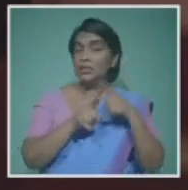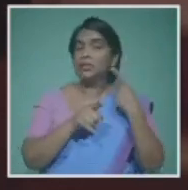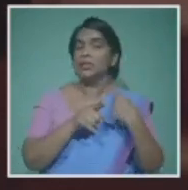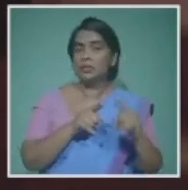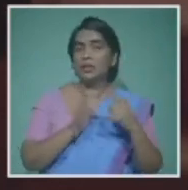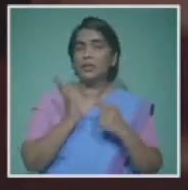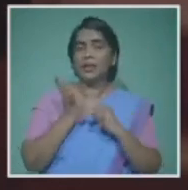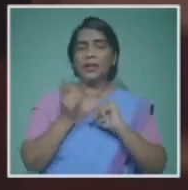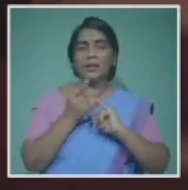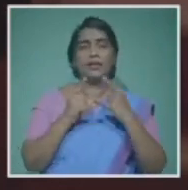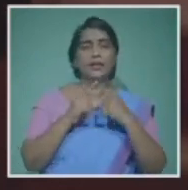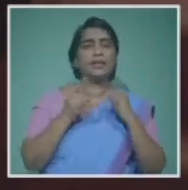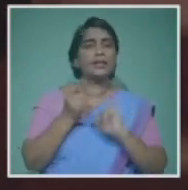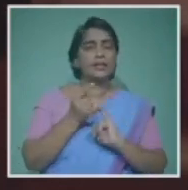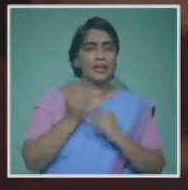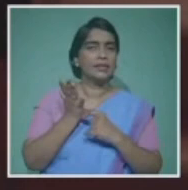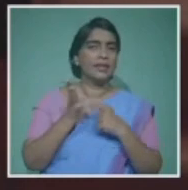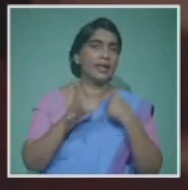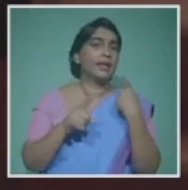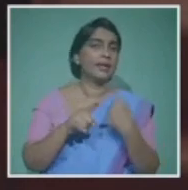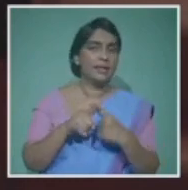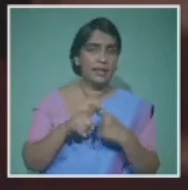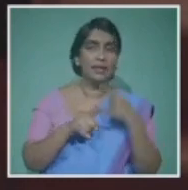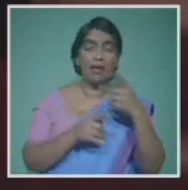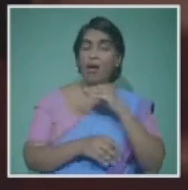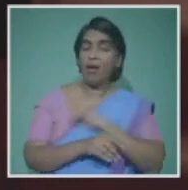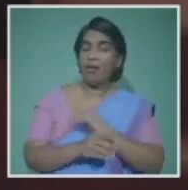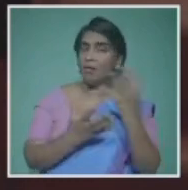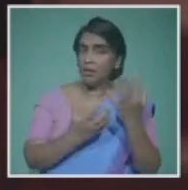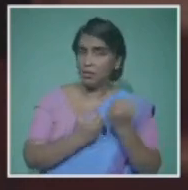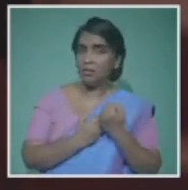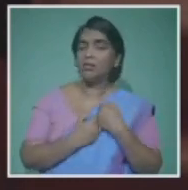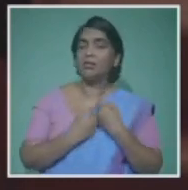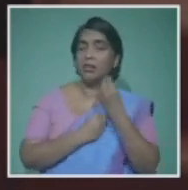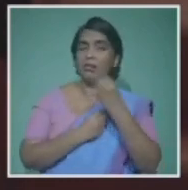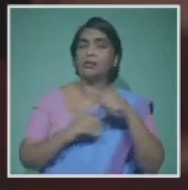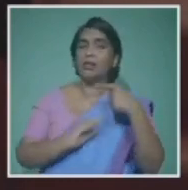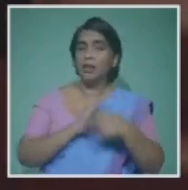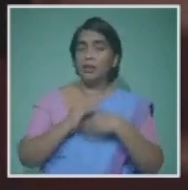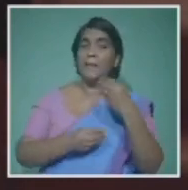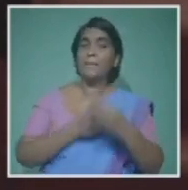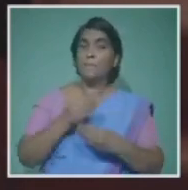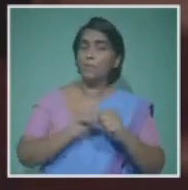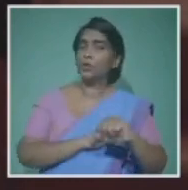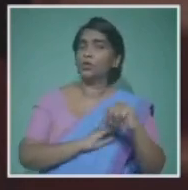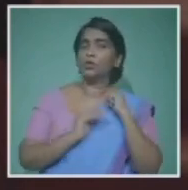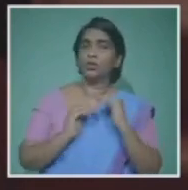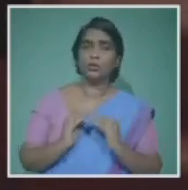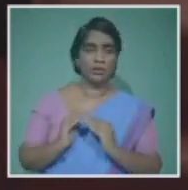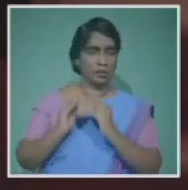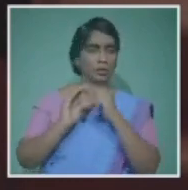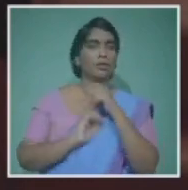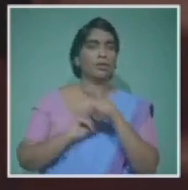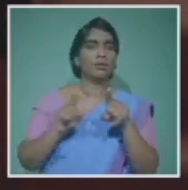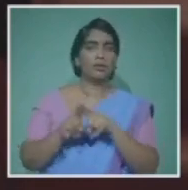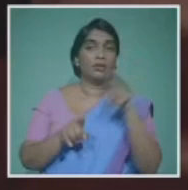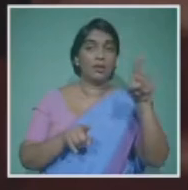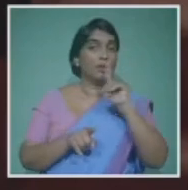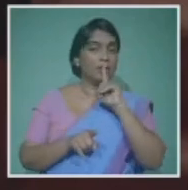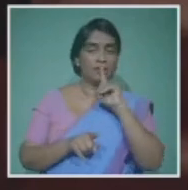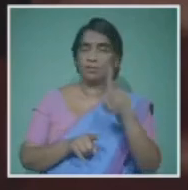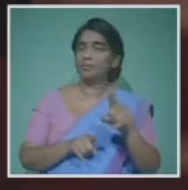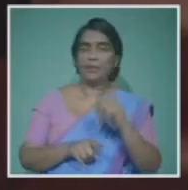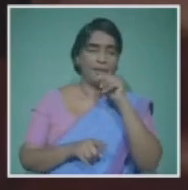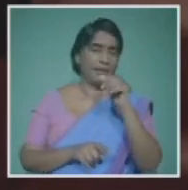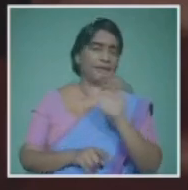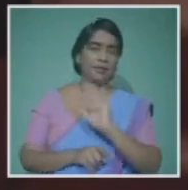pamanai sesbad dapkan, panuan ni sesbad dengan api telah benar ada amat, api odawan Lanka ini nisbah dengan sakti mat kerana. Insya itu maki nak kata